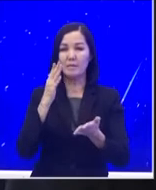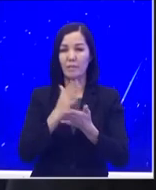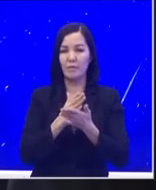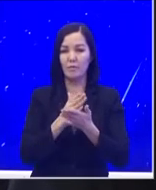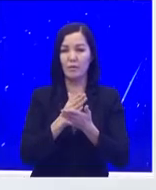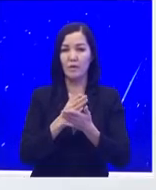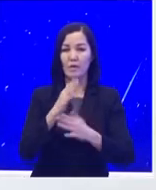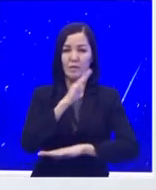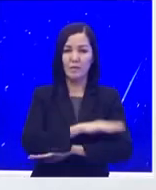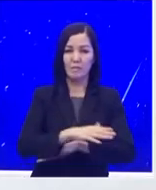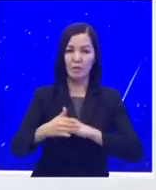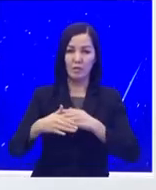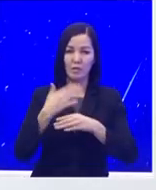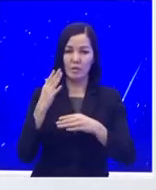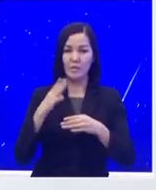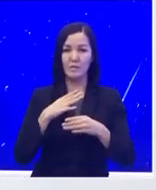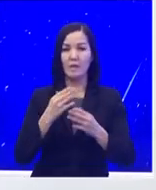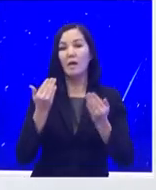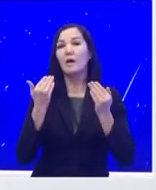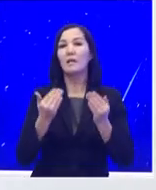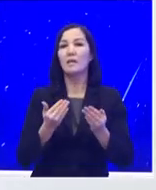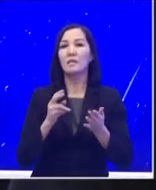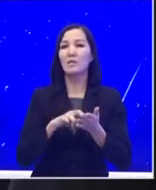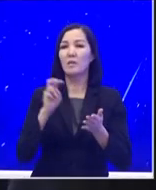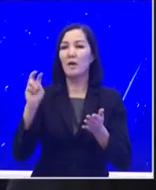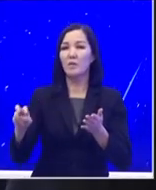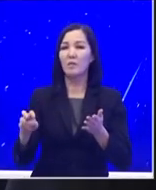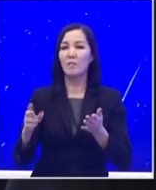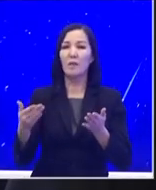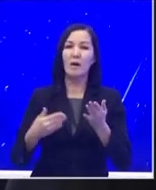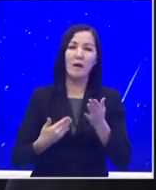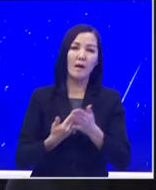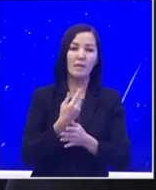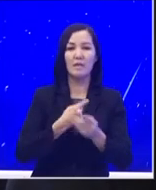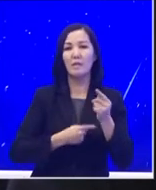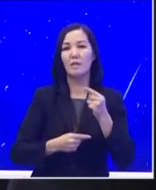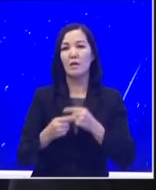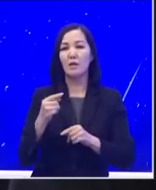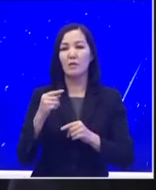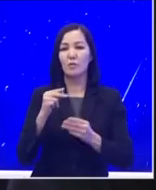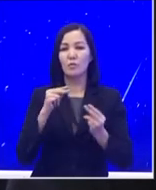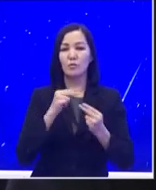тәртіптік жаза алса. Қазір өйтіп шығарып жіберіп, жұмысқа кіргізбей деген сияқты